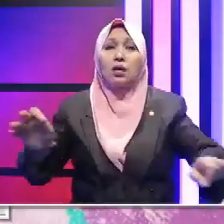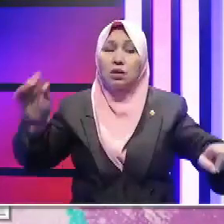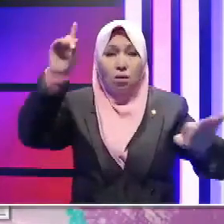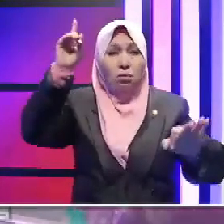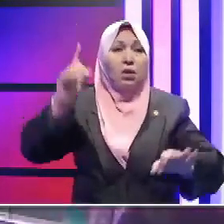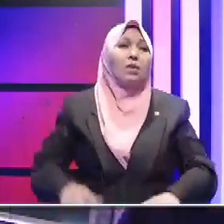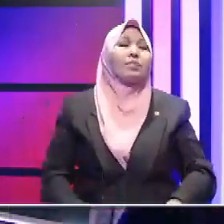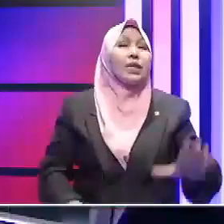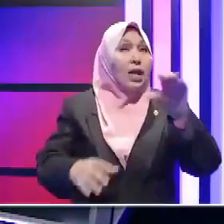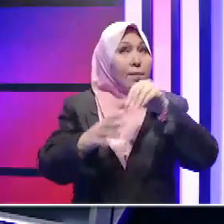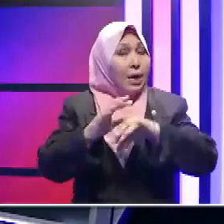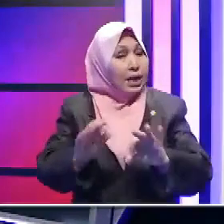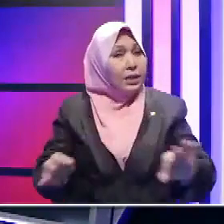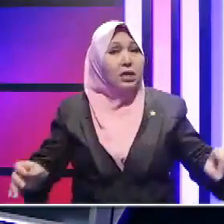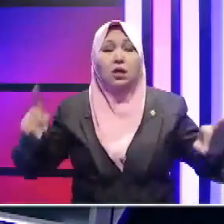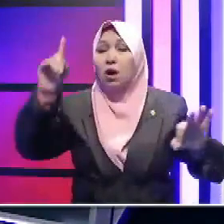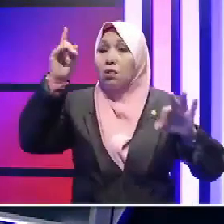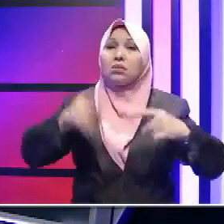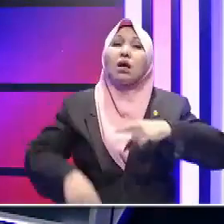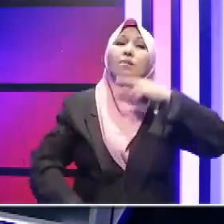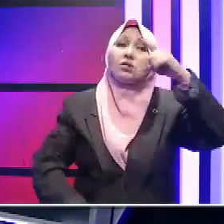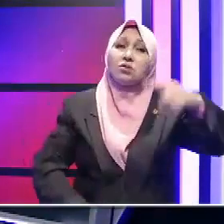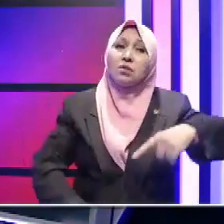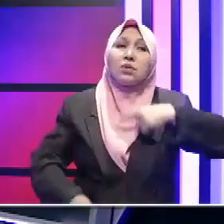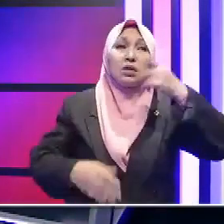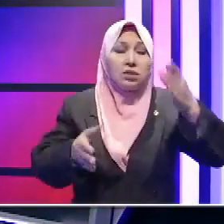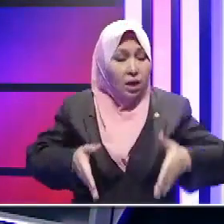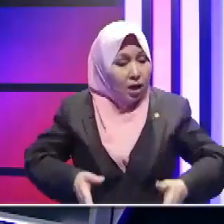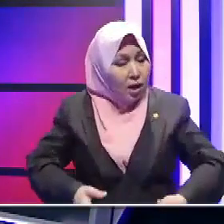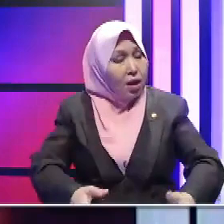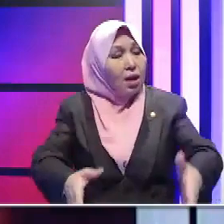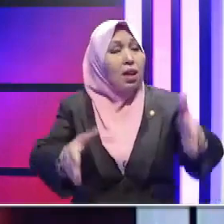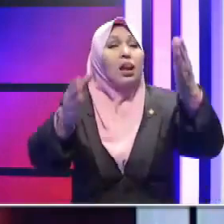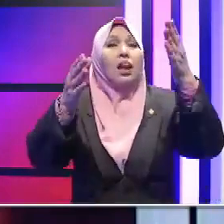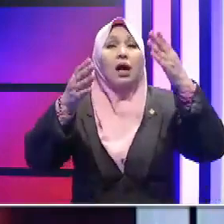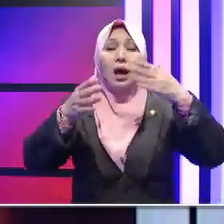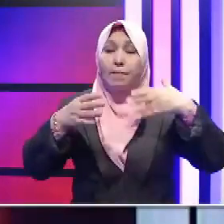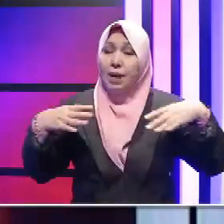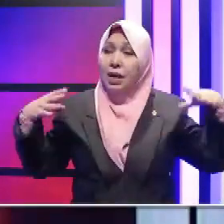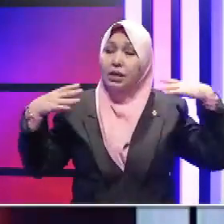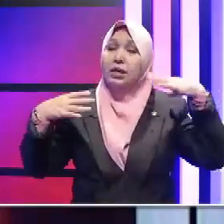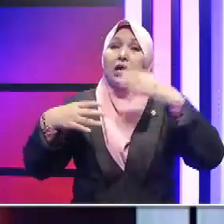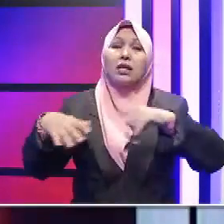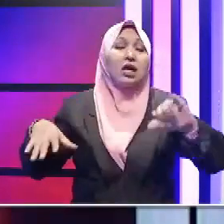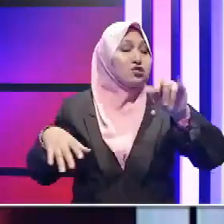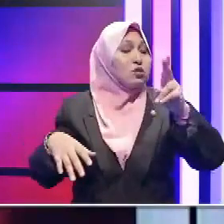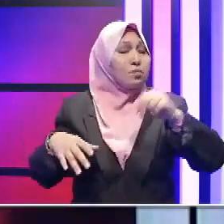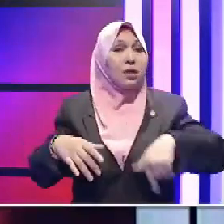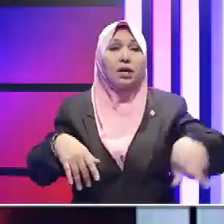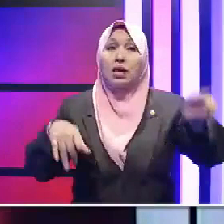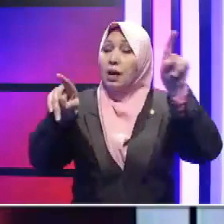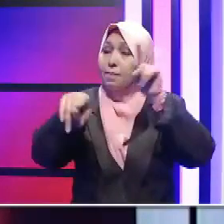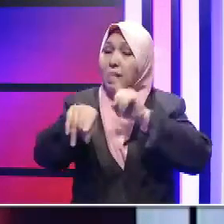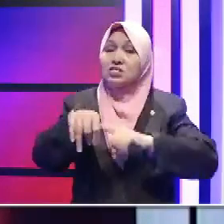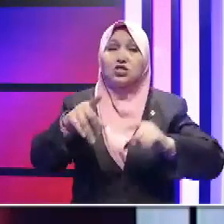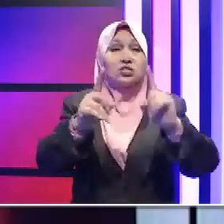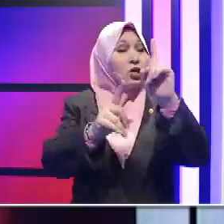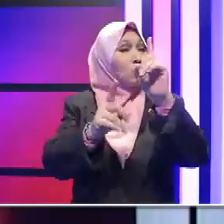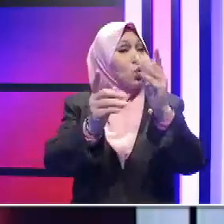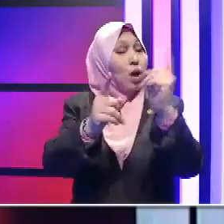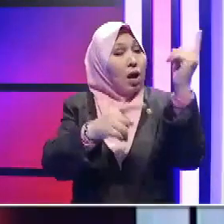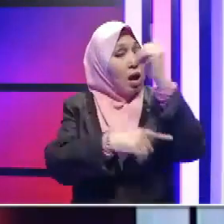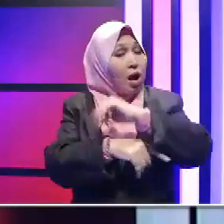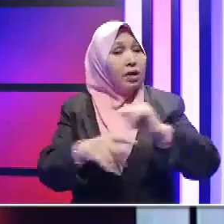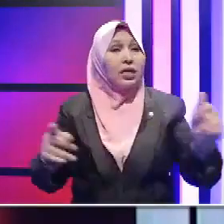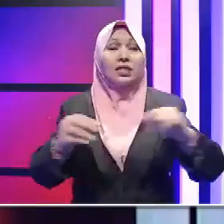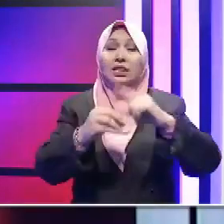dalam ayat ini Allah ta'ala berfirman Jalan para malaikat dan Jibril naik menghadap Tuhan dalam masih sehari baik mengenai